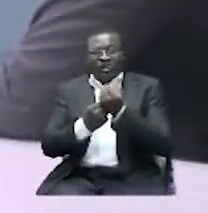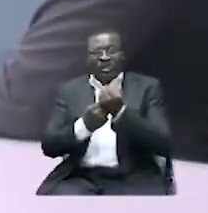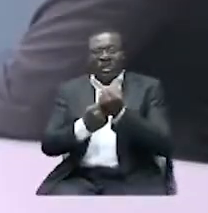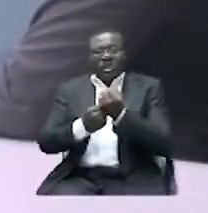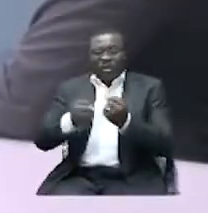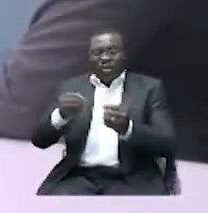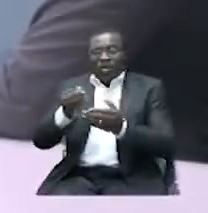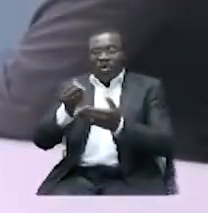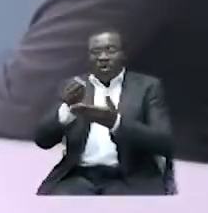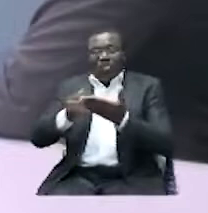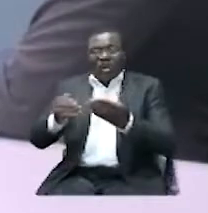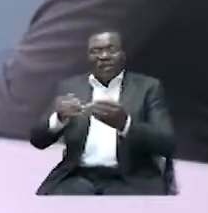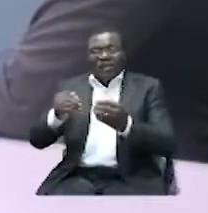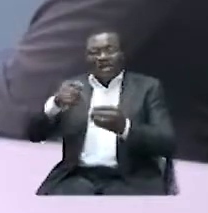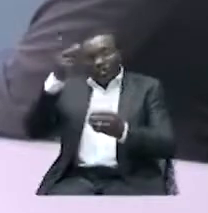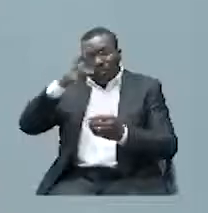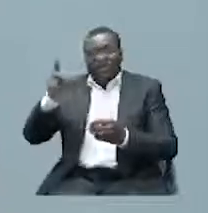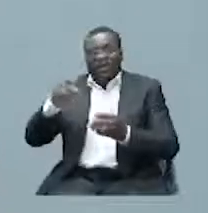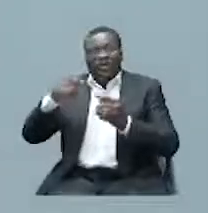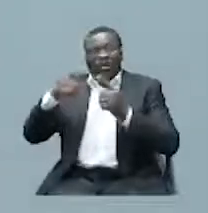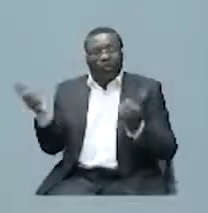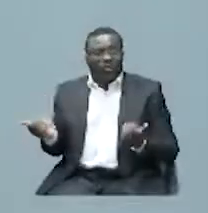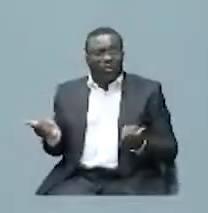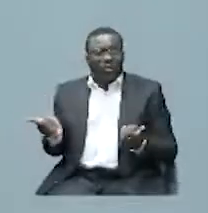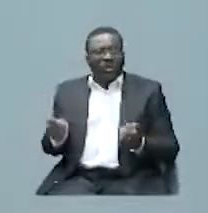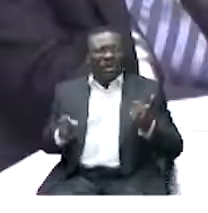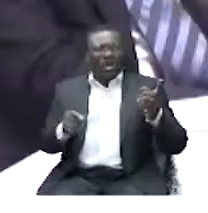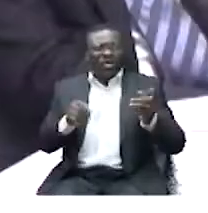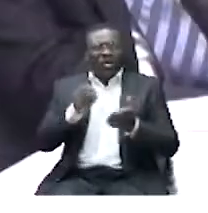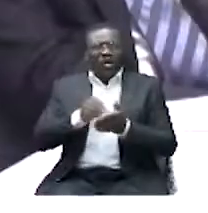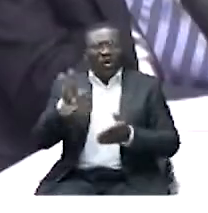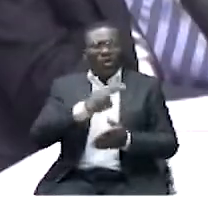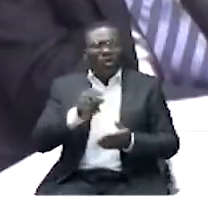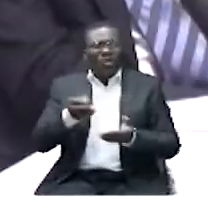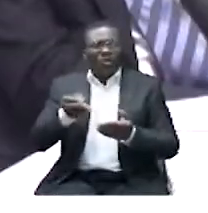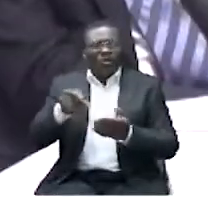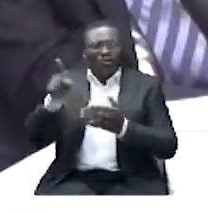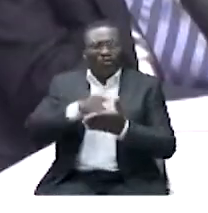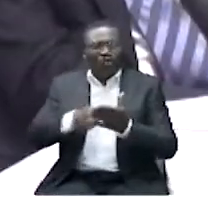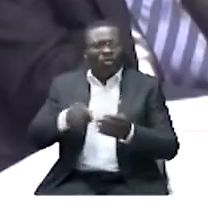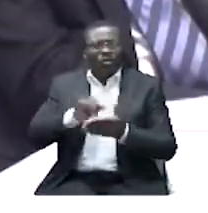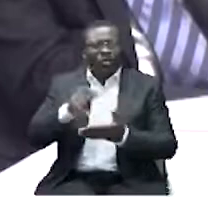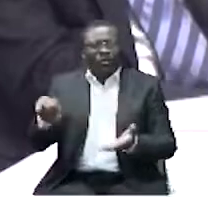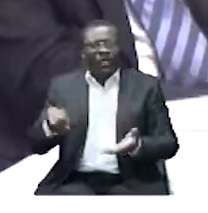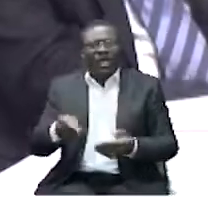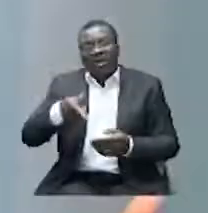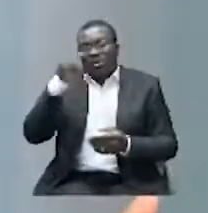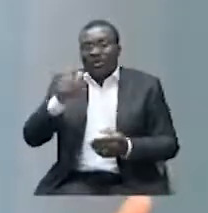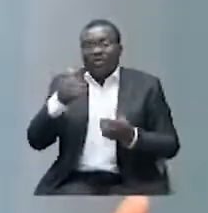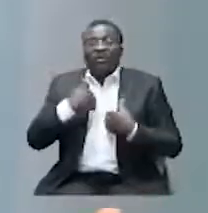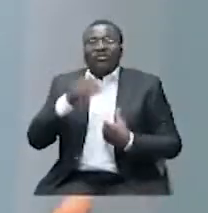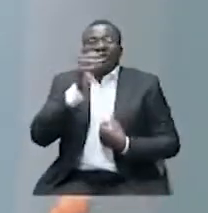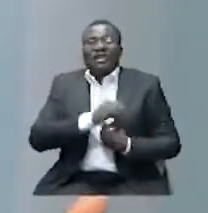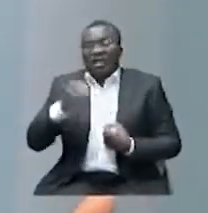de l'opposition. Quand bien même je serais proche d'un président de l'exercice. En faisant cela, on vous dit que c'est pour peut-être préserver des intérêts si vous êtes dans tous les